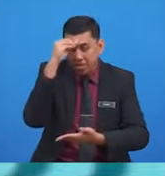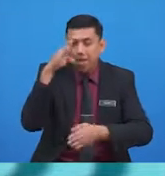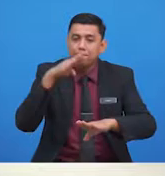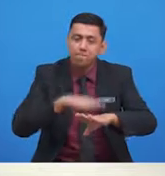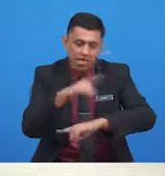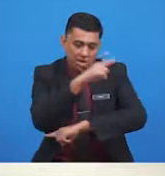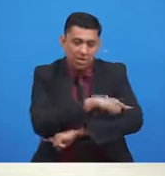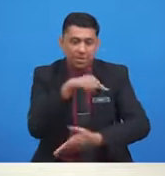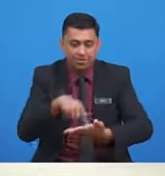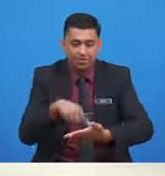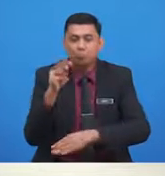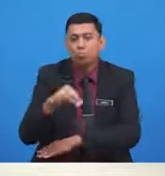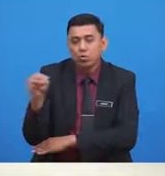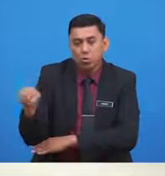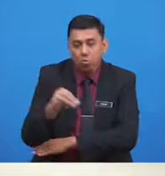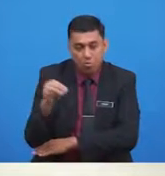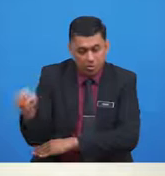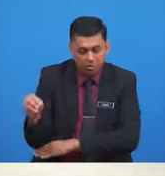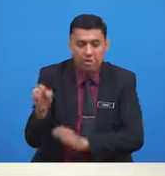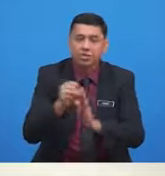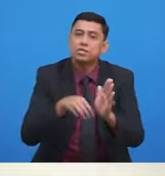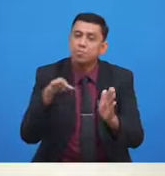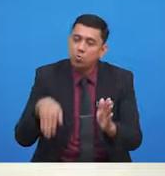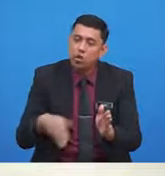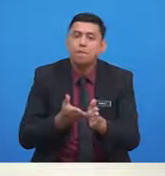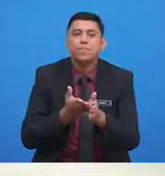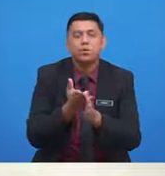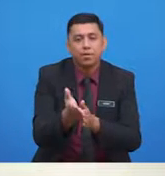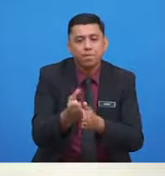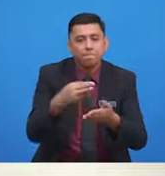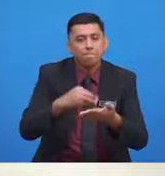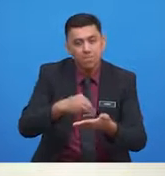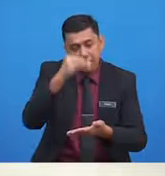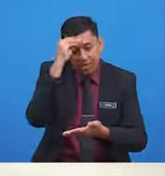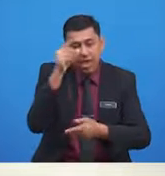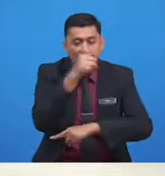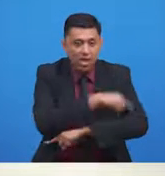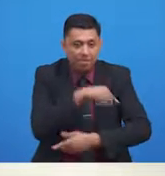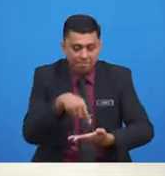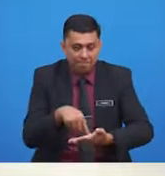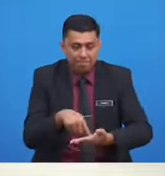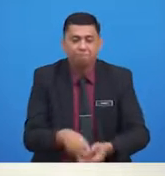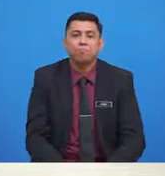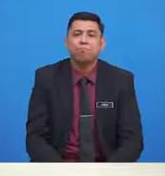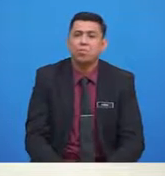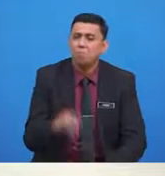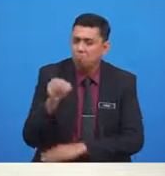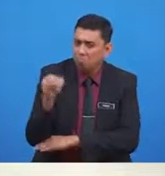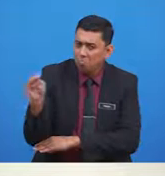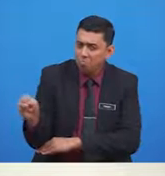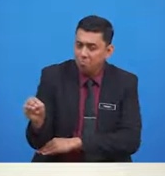ini. Murid-murid, sebelum meneruskan pembelajaran pada hari ini, cikgu hendak